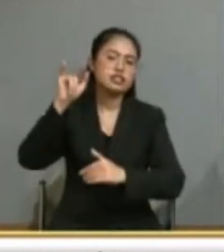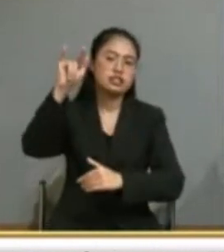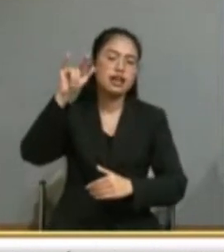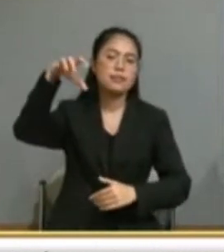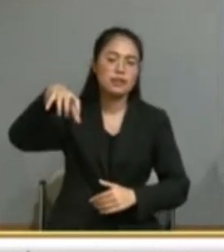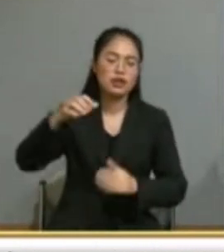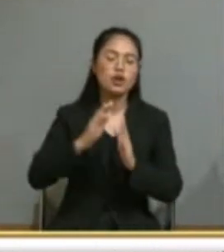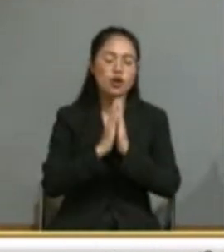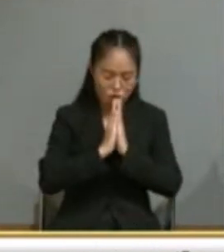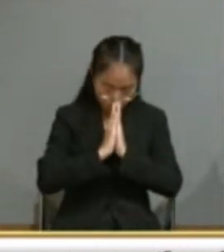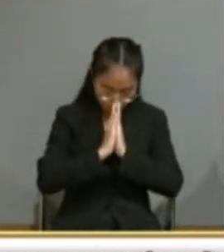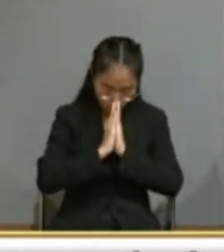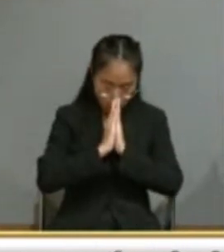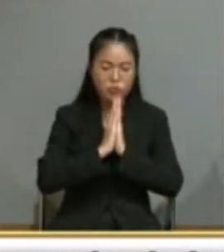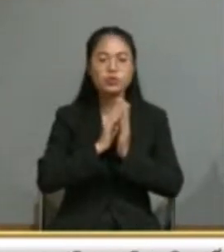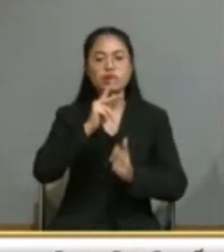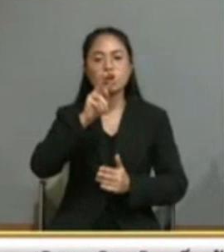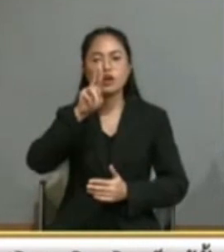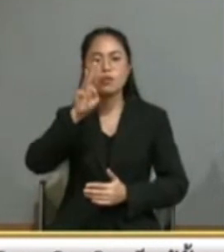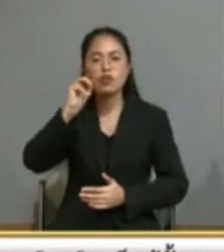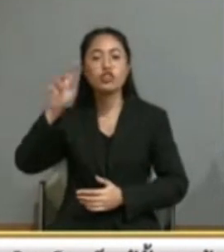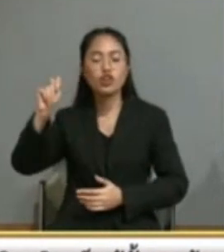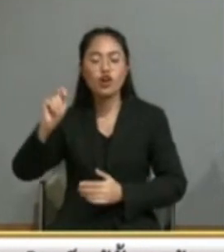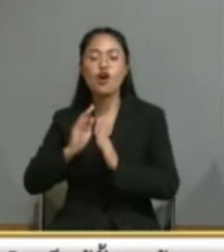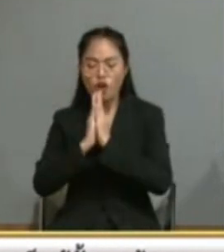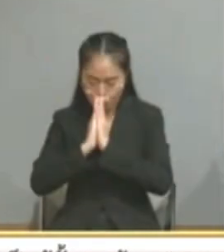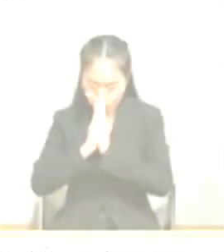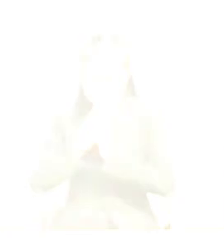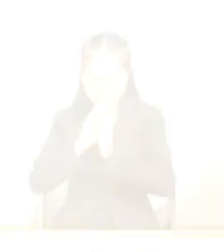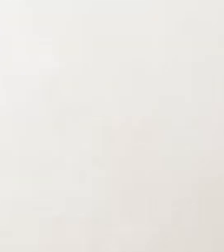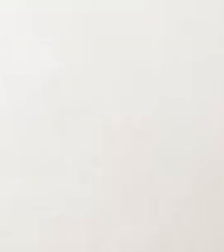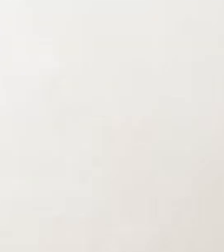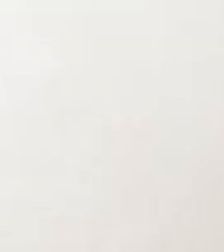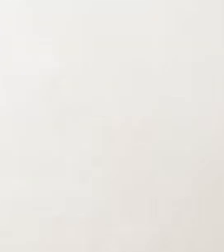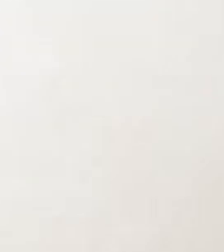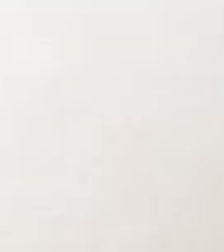ครับ ก็ขบคท่ลมตีนะครับ ขบคุณท่านพูดให้คอรมูลแล้วก็ท่ลมทำนะครับ